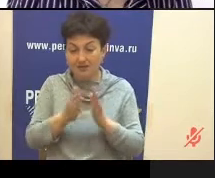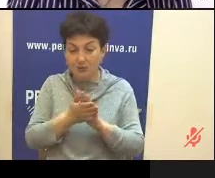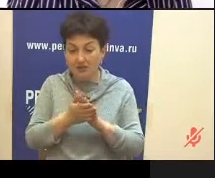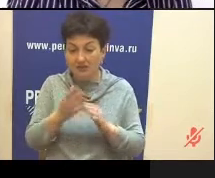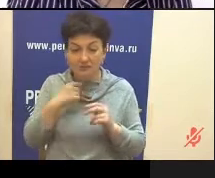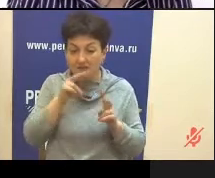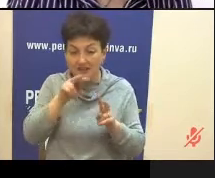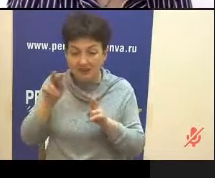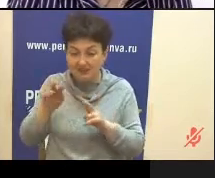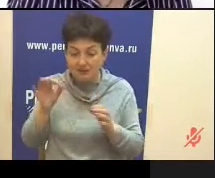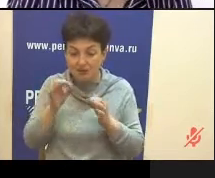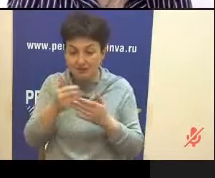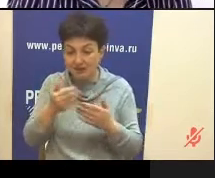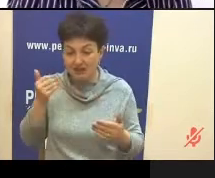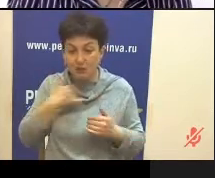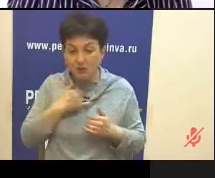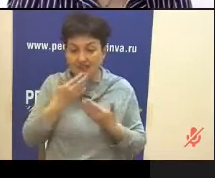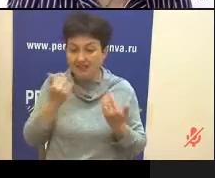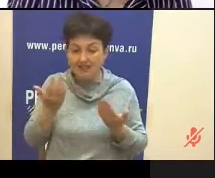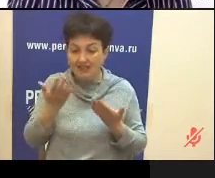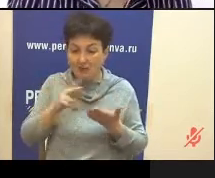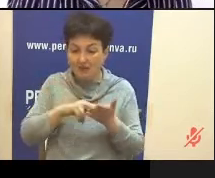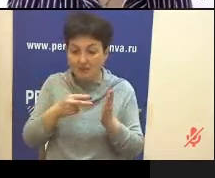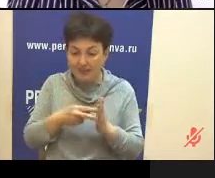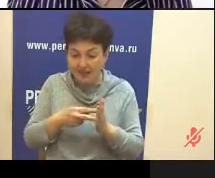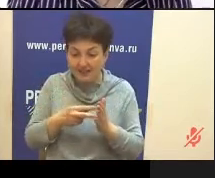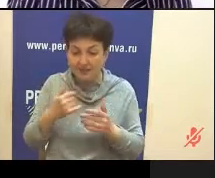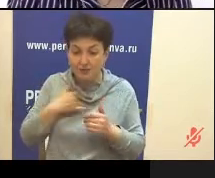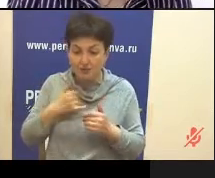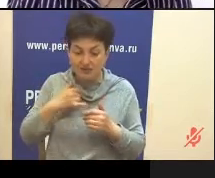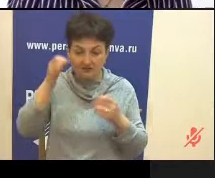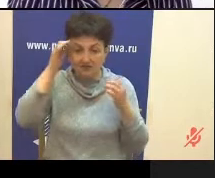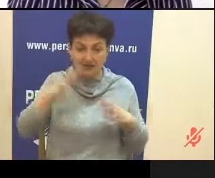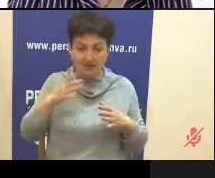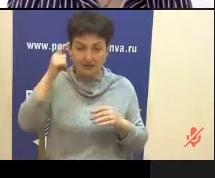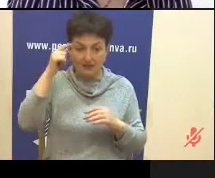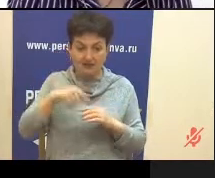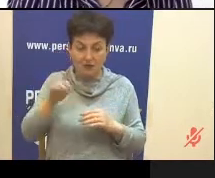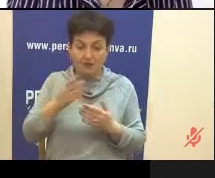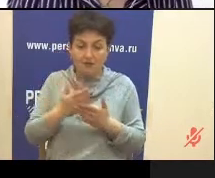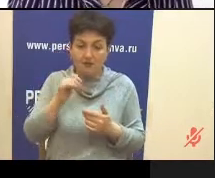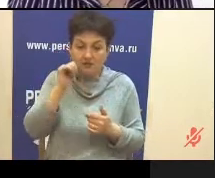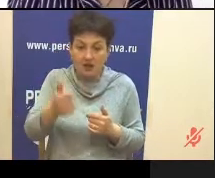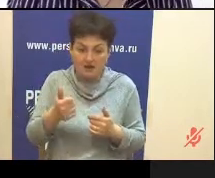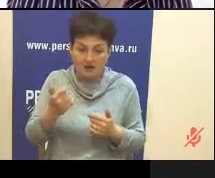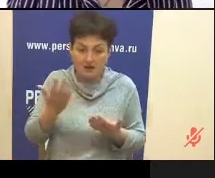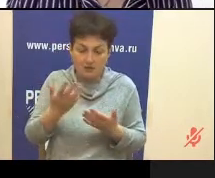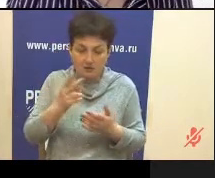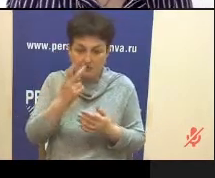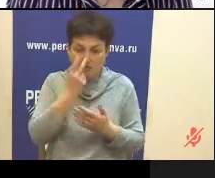не отслеживаем ничего заранее, у нас нет никакого планирования, и мы внезапно осознаем, что завтра, например, проходит